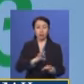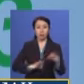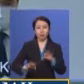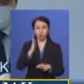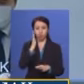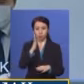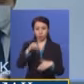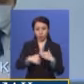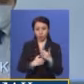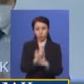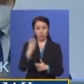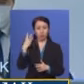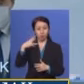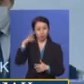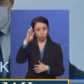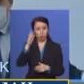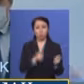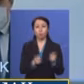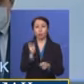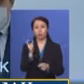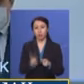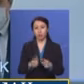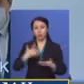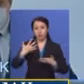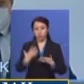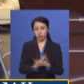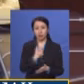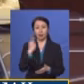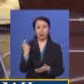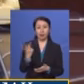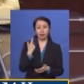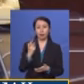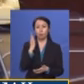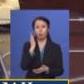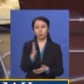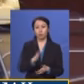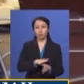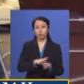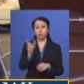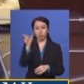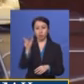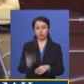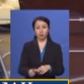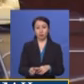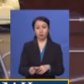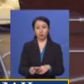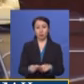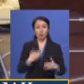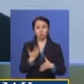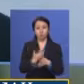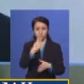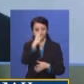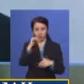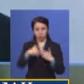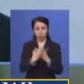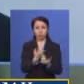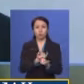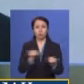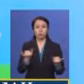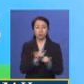будет создана новая модель госуправления. А достижение экономического роста будет осуществляться через адаптацию к новым